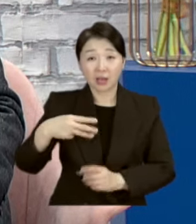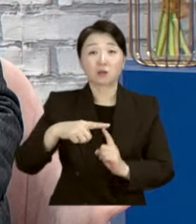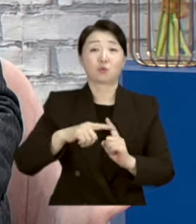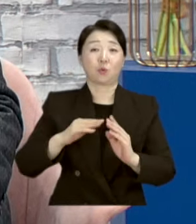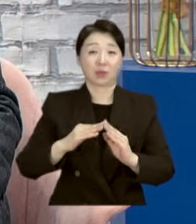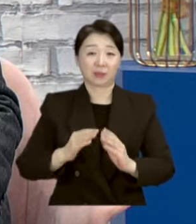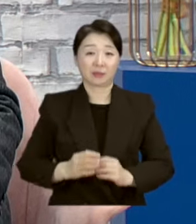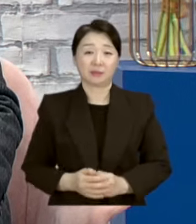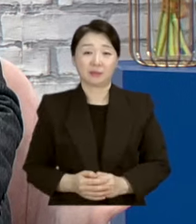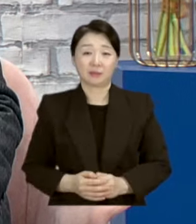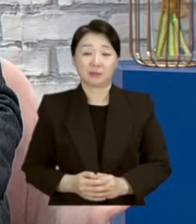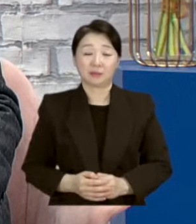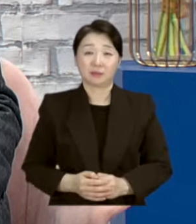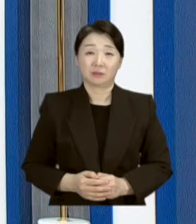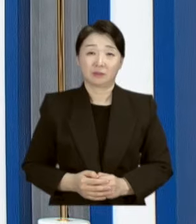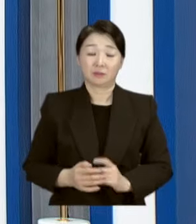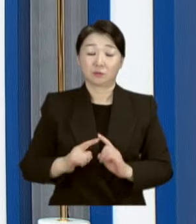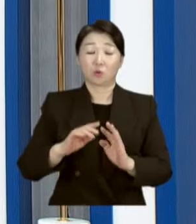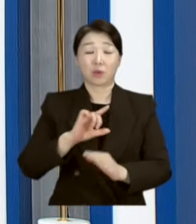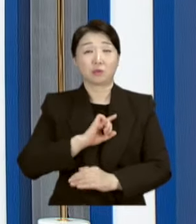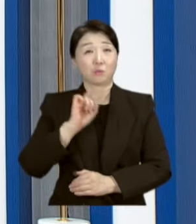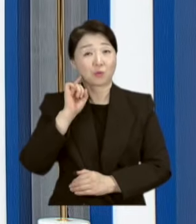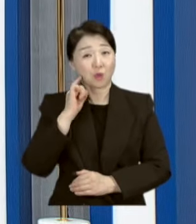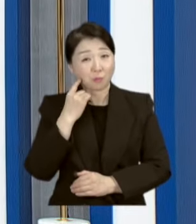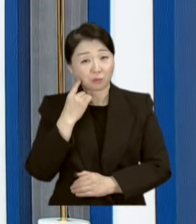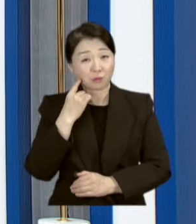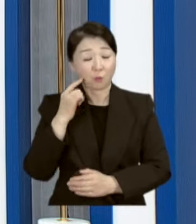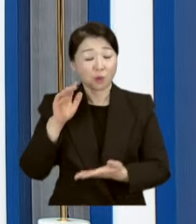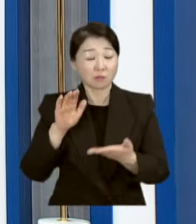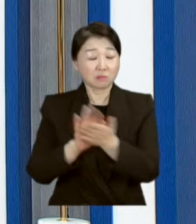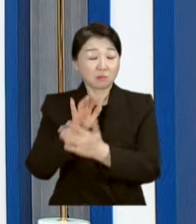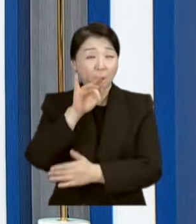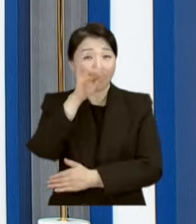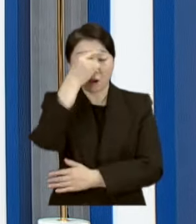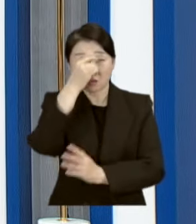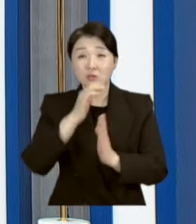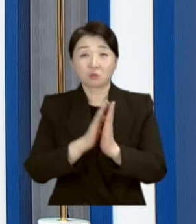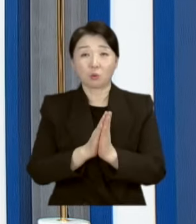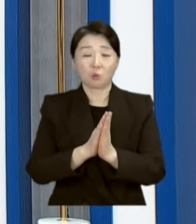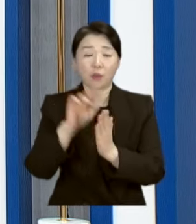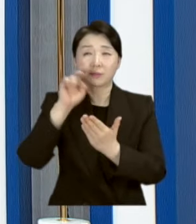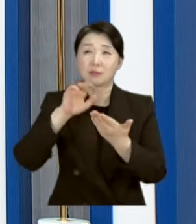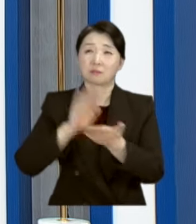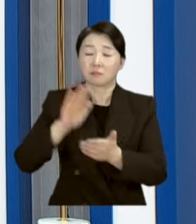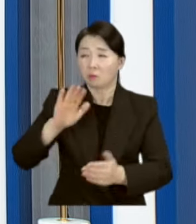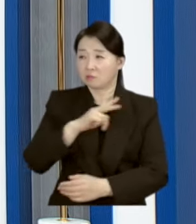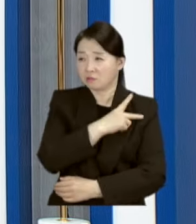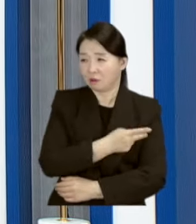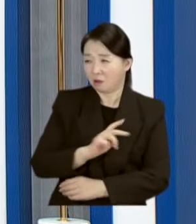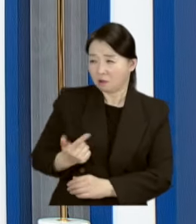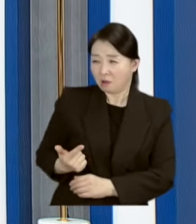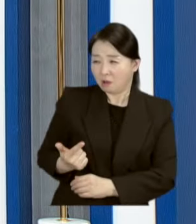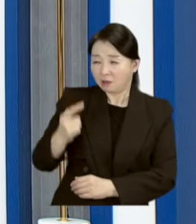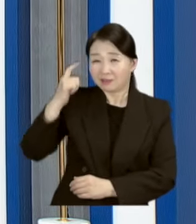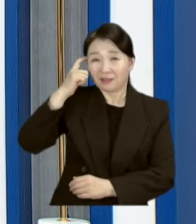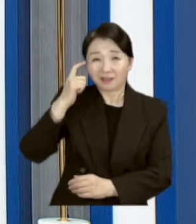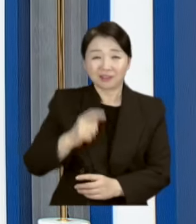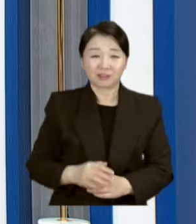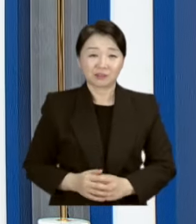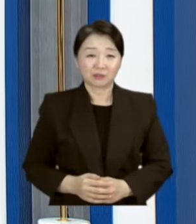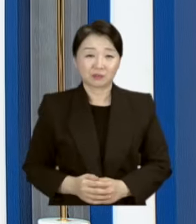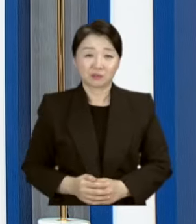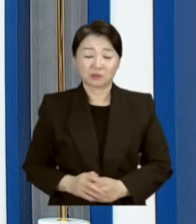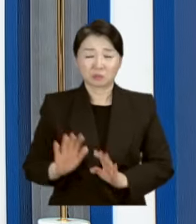셀교회. 셀교회. 교회 이름 이쁘다. 그 뜨겁게 방언 기도도 하고 그래요? 찬양이 너무 뜨거워서 이거 이단 아닌가